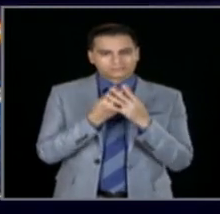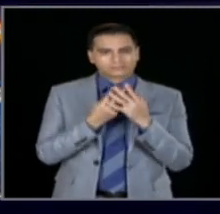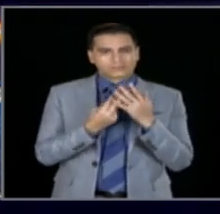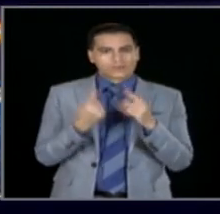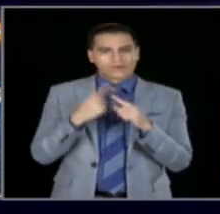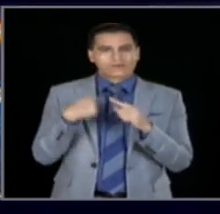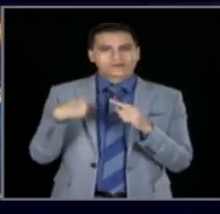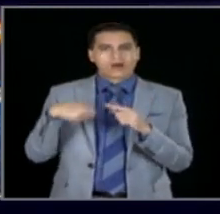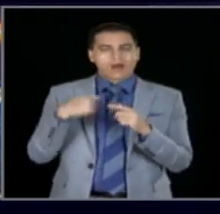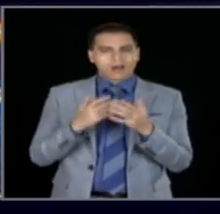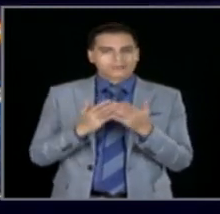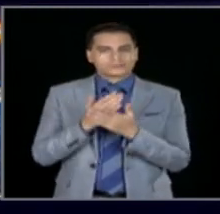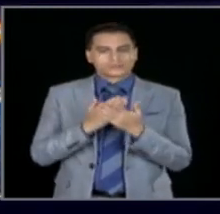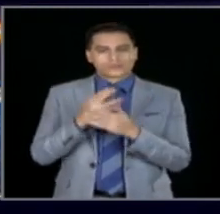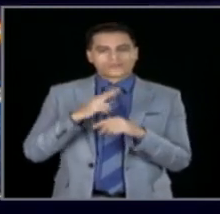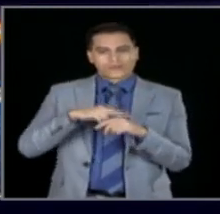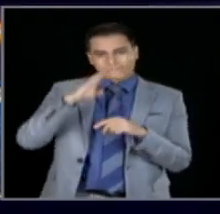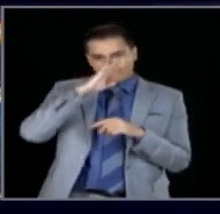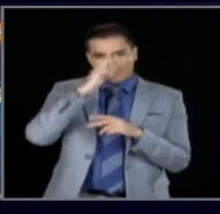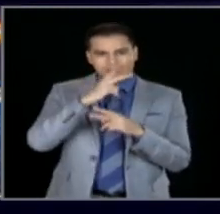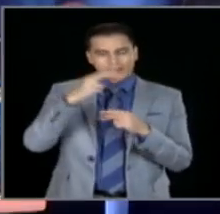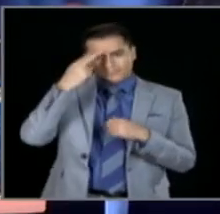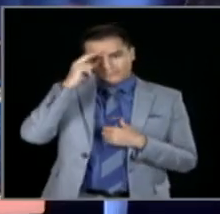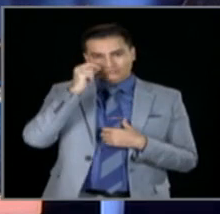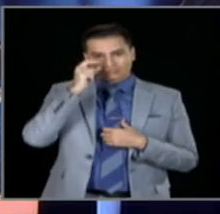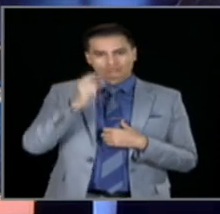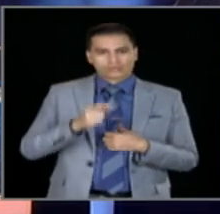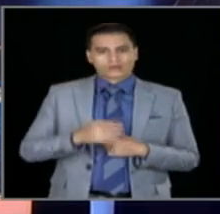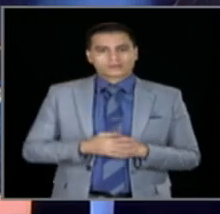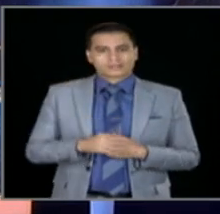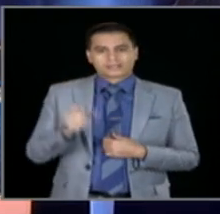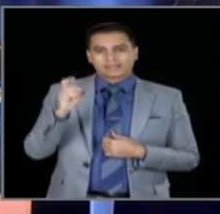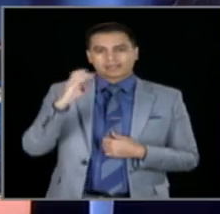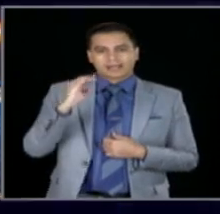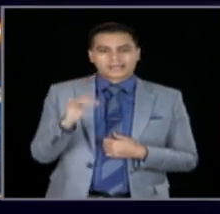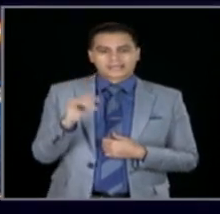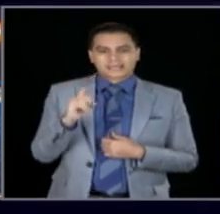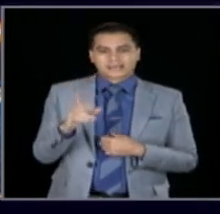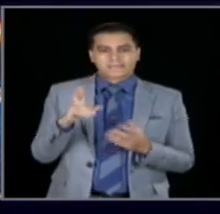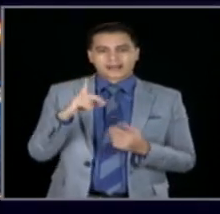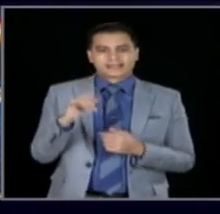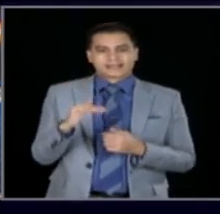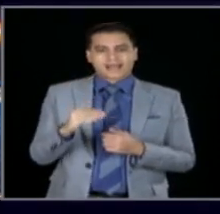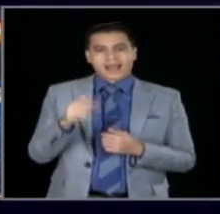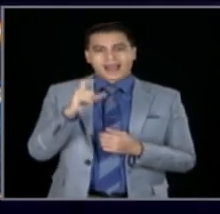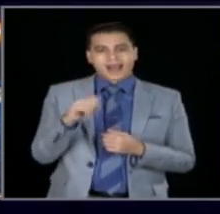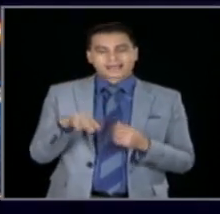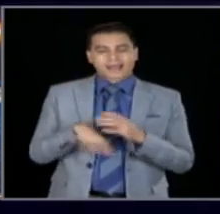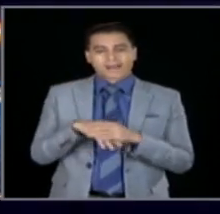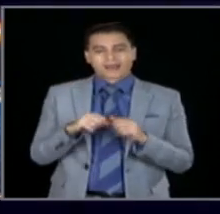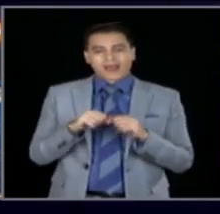ورؤساء وملوك ممكن يبقى مين نجيب الريحاني سيره ذاتيه